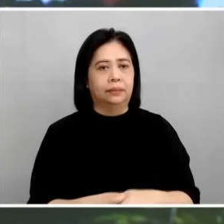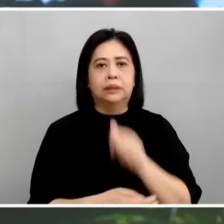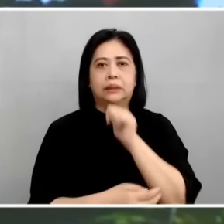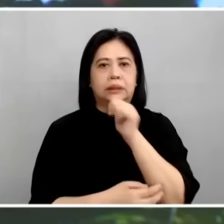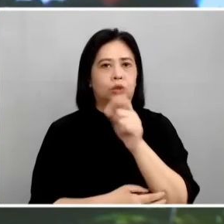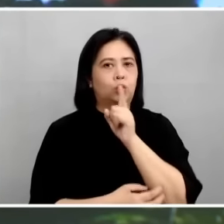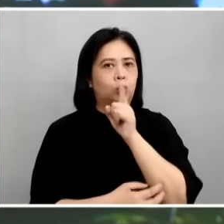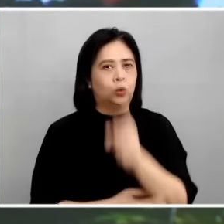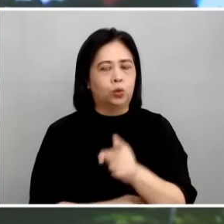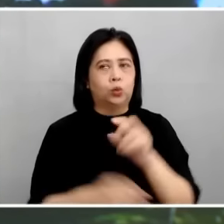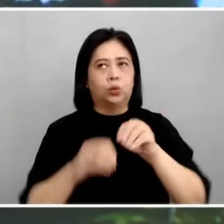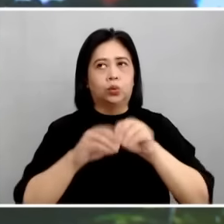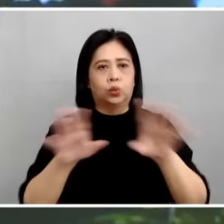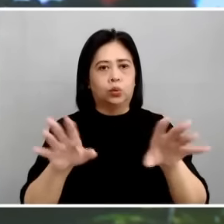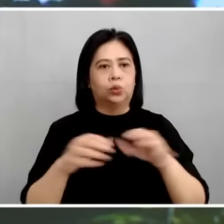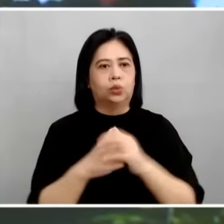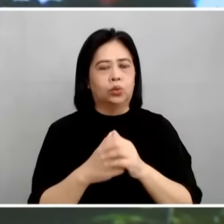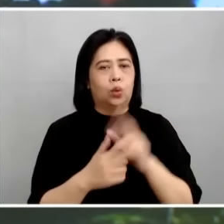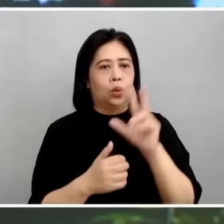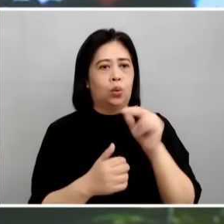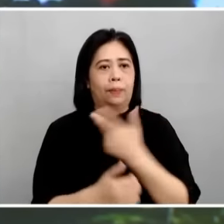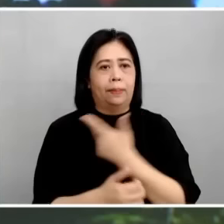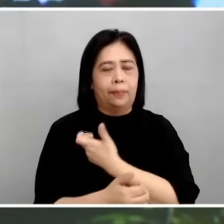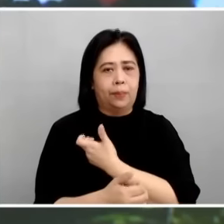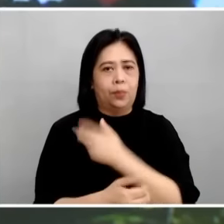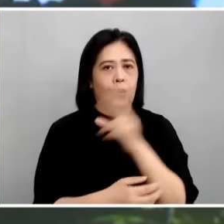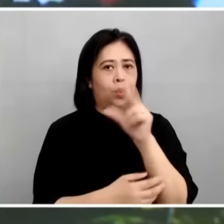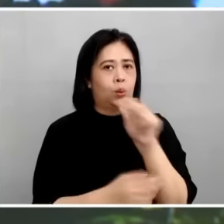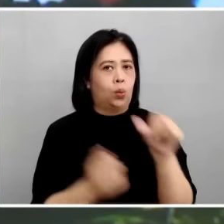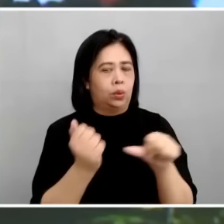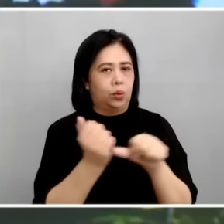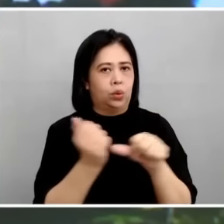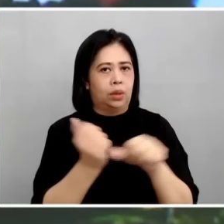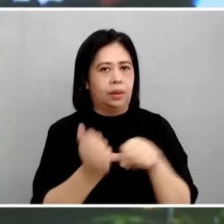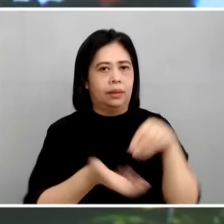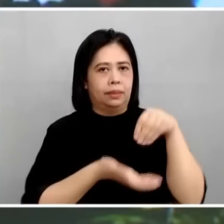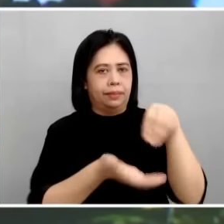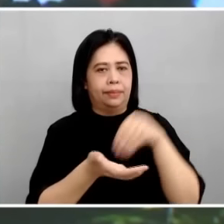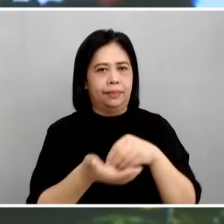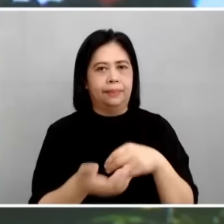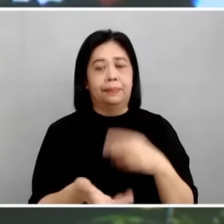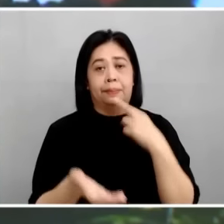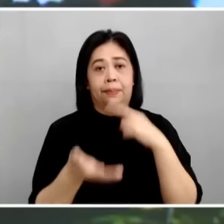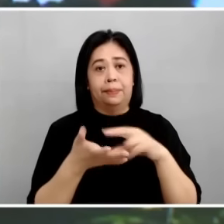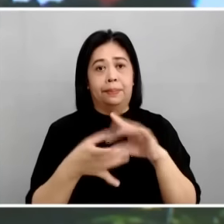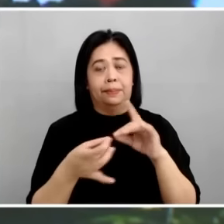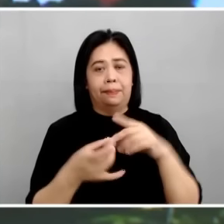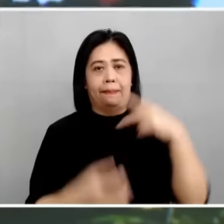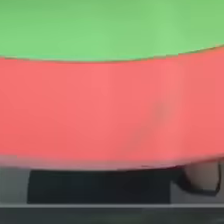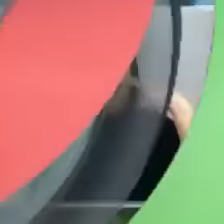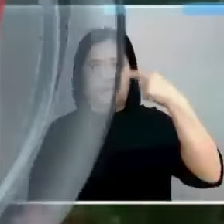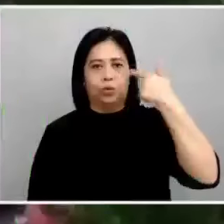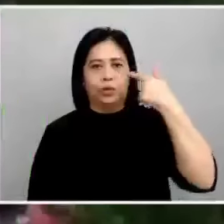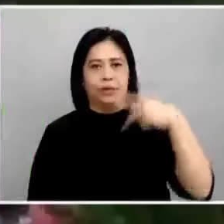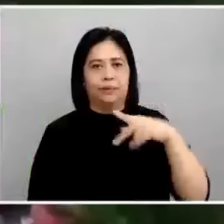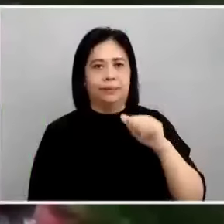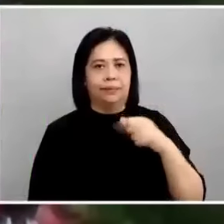totoo ang kumalat na no bakuna, no ayuda. Nagpapatrol, Pia Gutierrez.